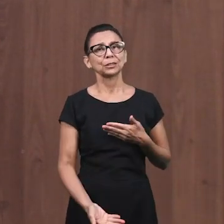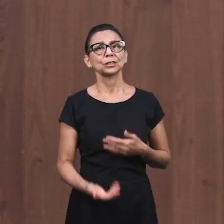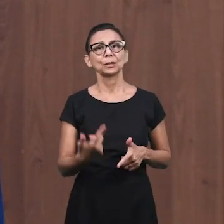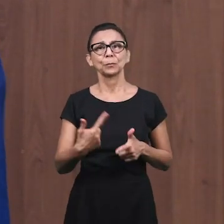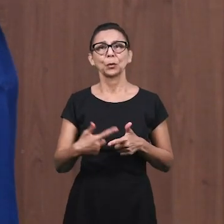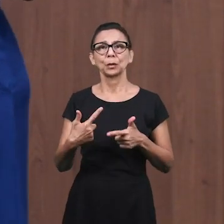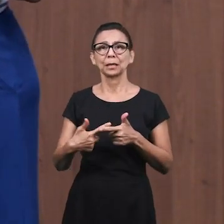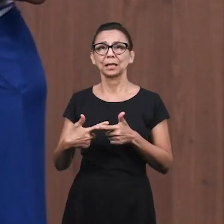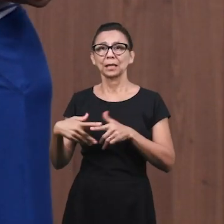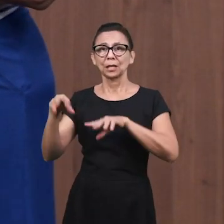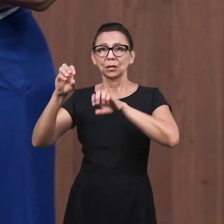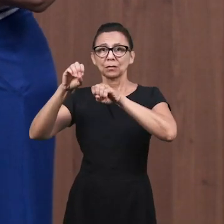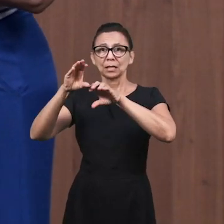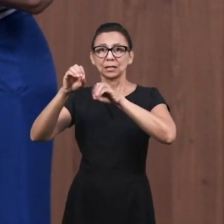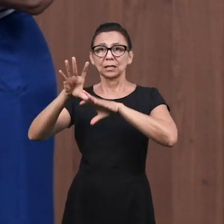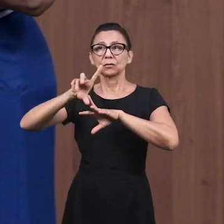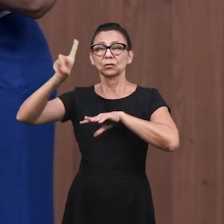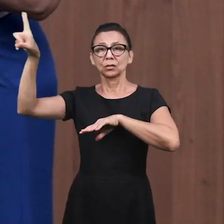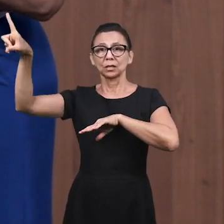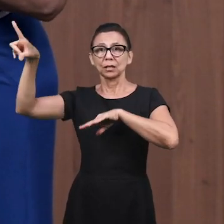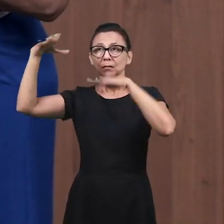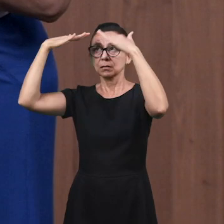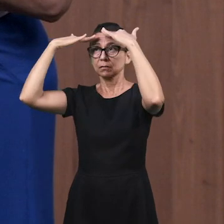Dieu. Donc,